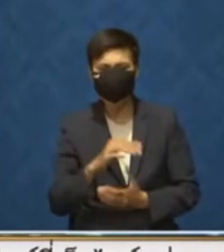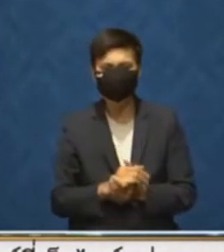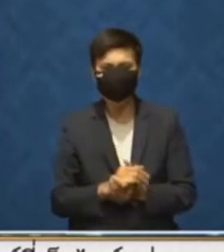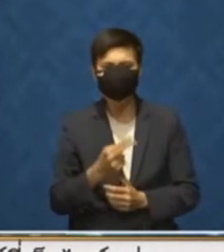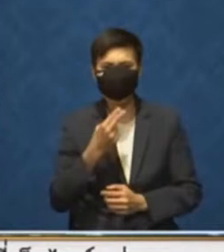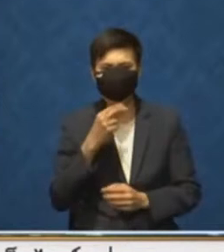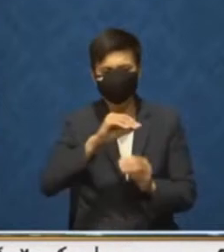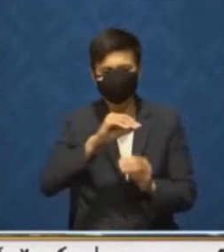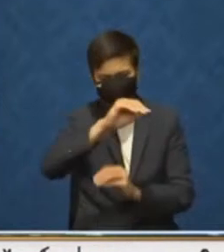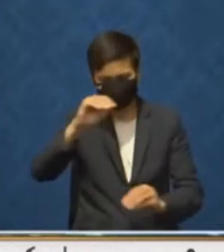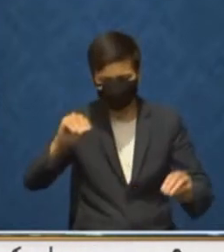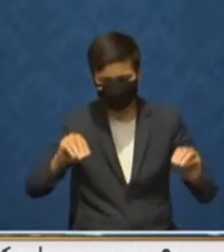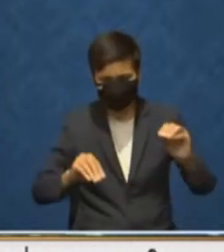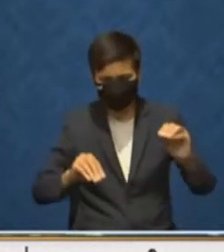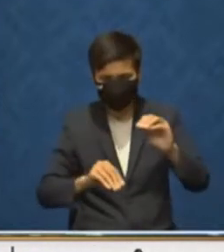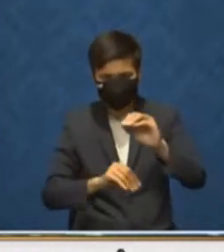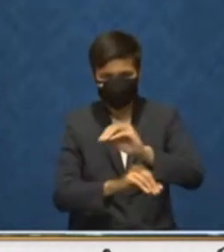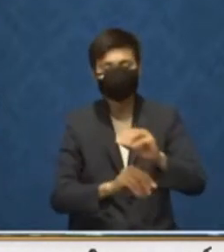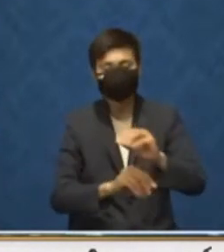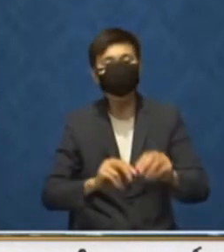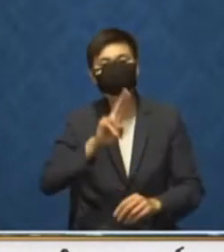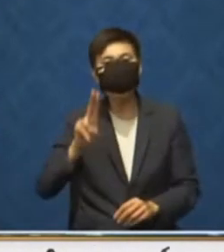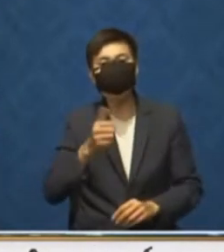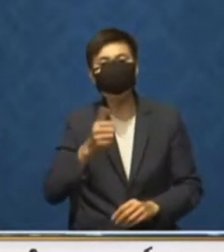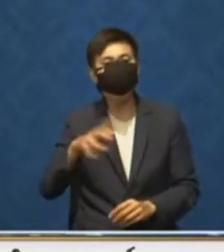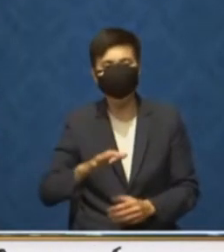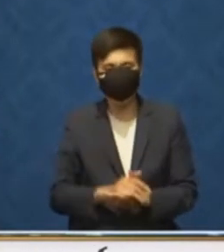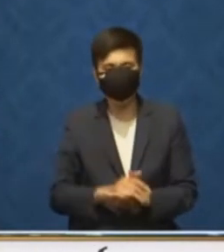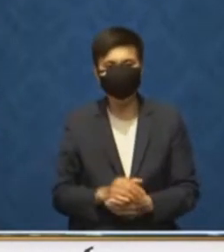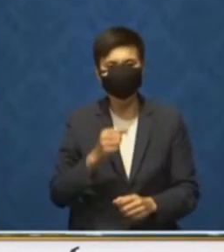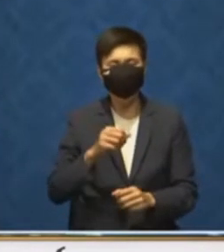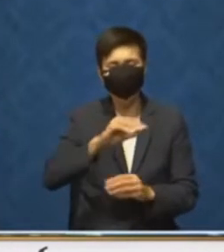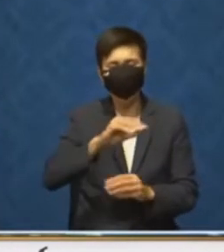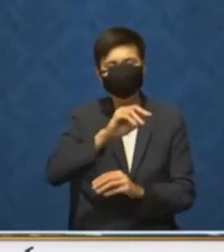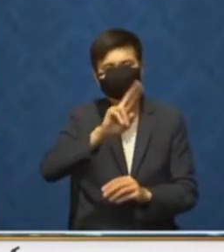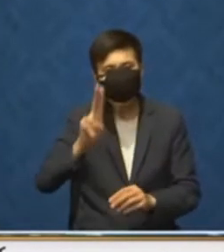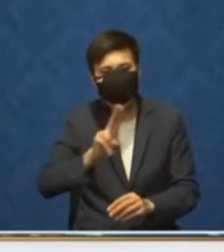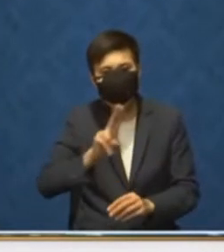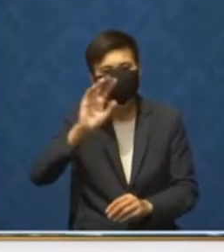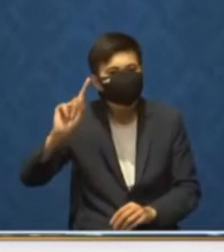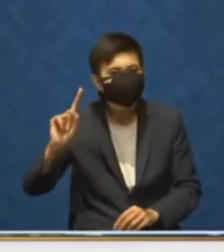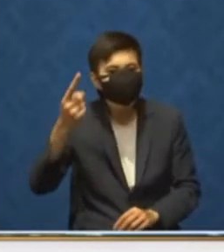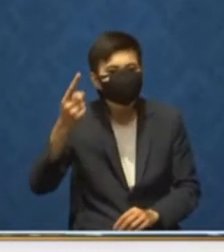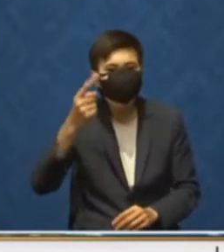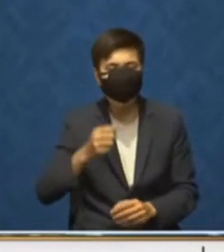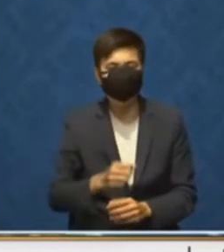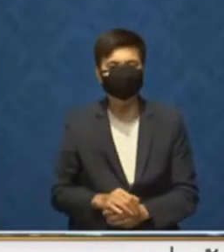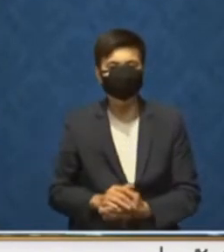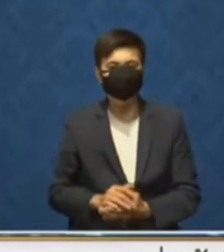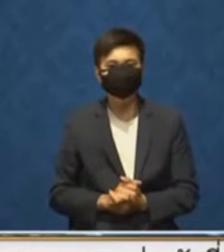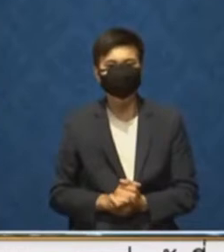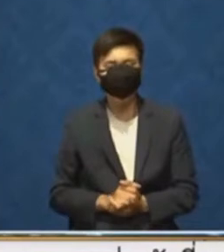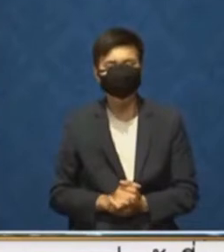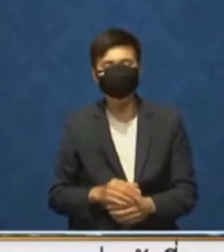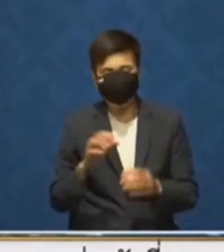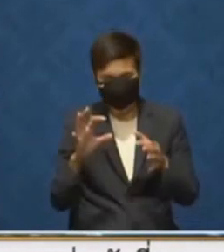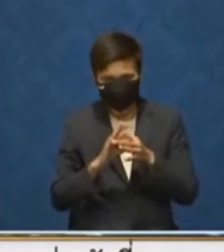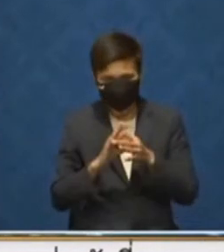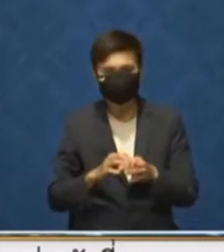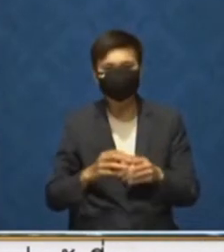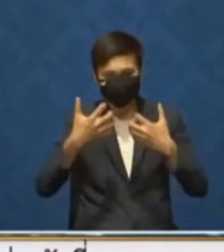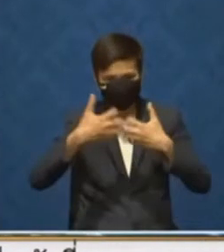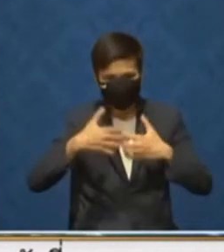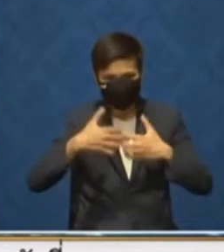เมาวีไซเคิลกันยังไงเพื่อที่จะให้กำจัดจุดอ่อนของอุตสาหกรรม EVโอเคถ้าเกิดท่านผู้นี้อีกเรื่องอุตสาหกรรม